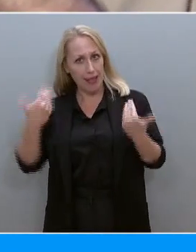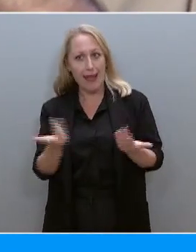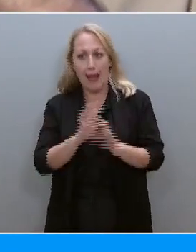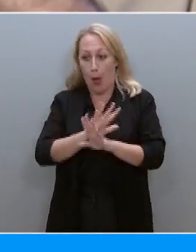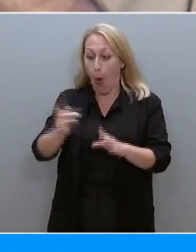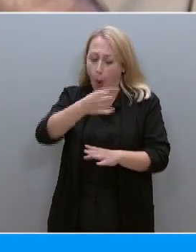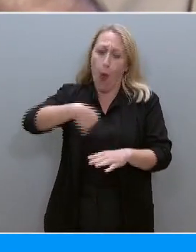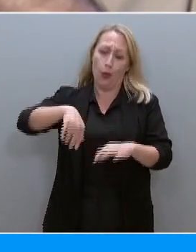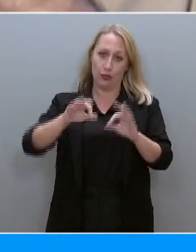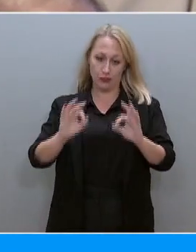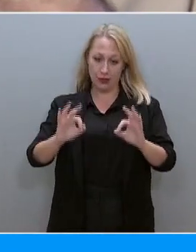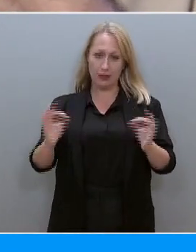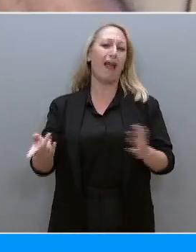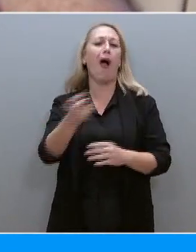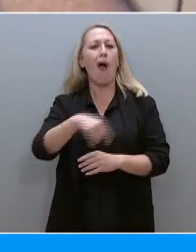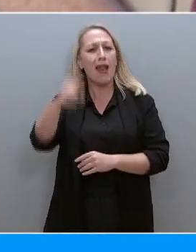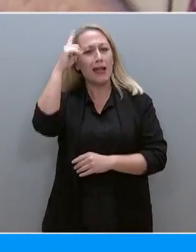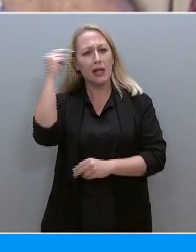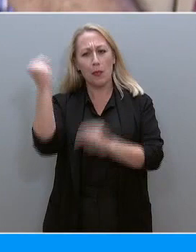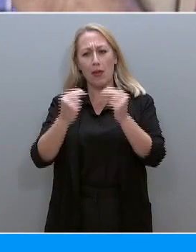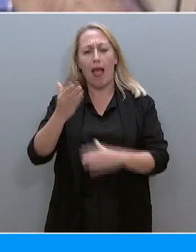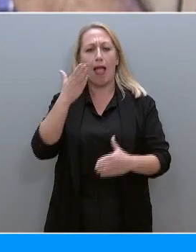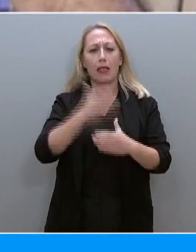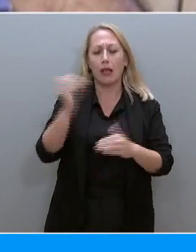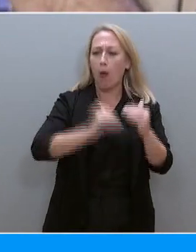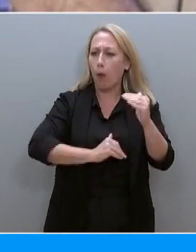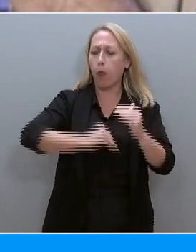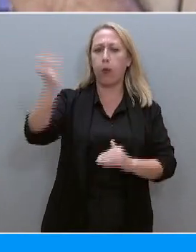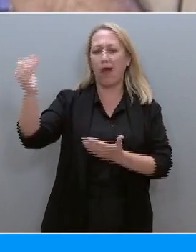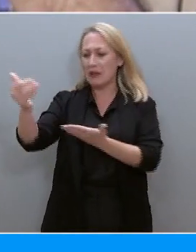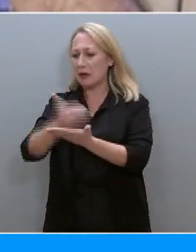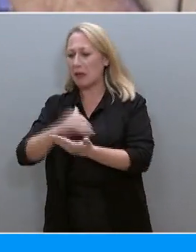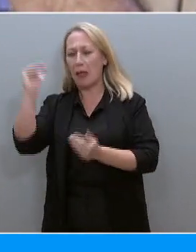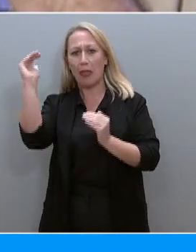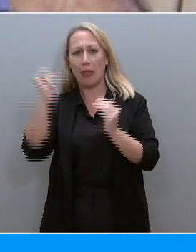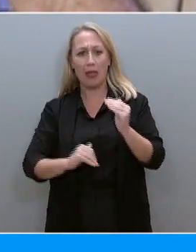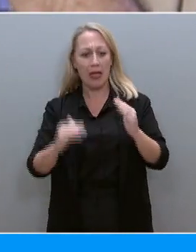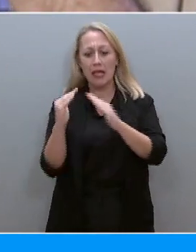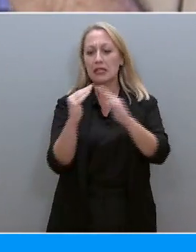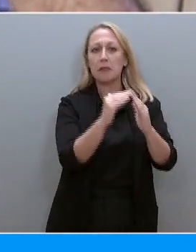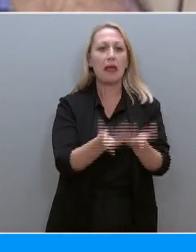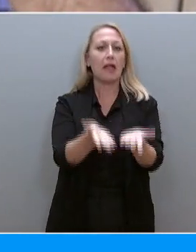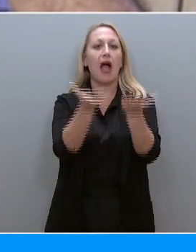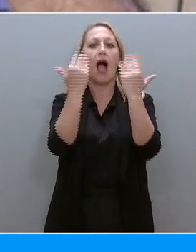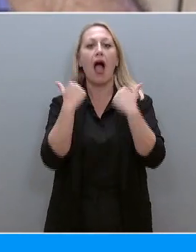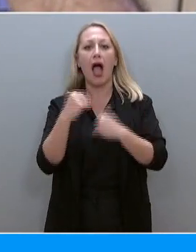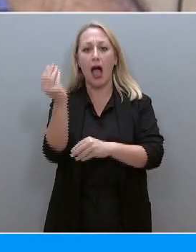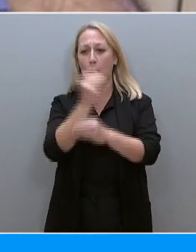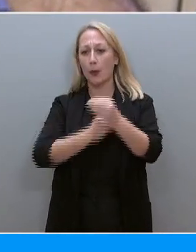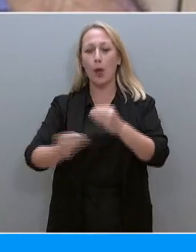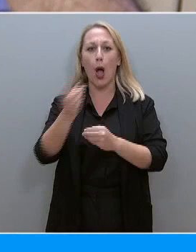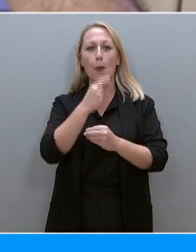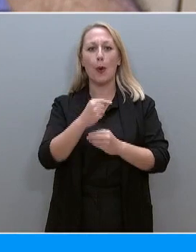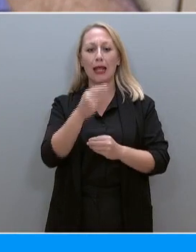νέους. Τα προβλήματα γνωστά, υψηλά ενίκεια σε σχέση με χαμηλά εισοδήματα, έλλειψη κατοικιών, κυριαρχία της